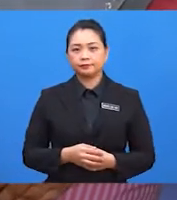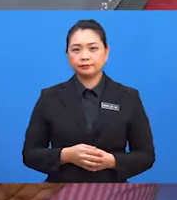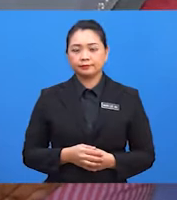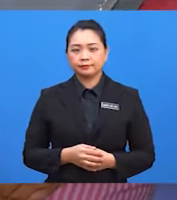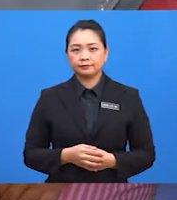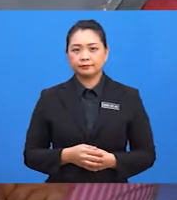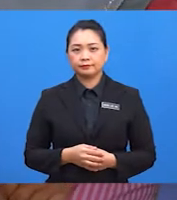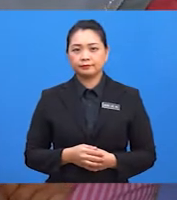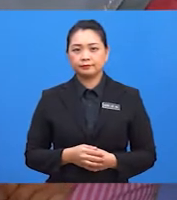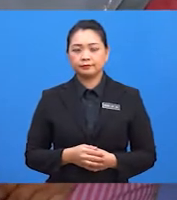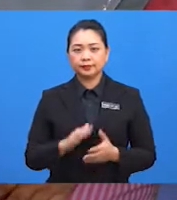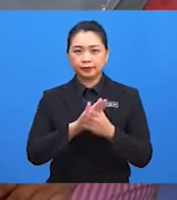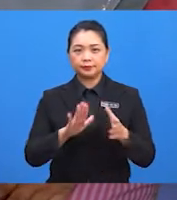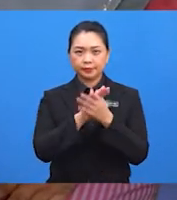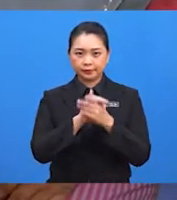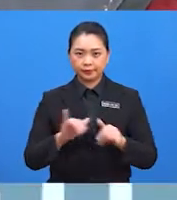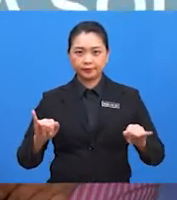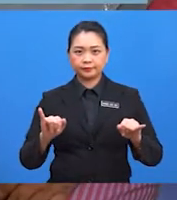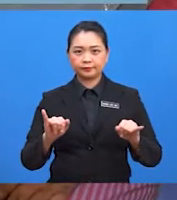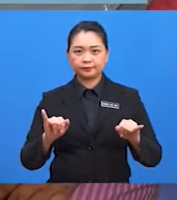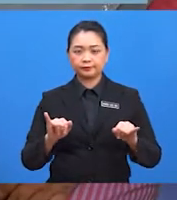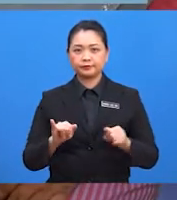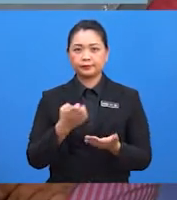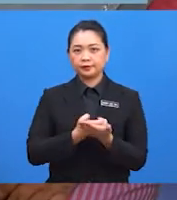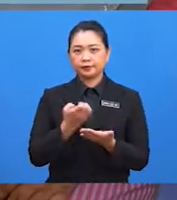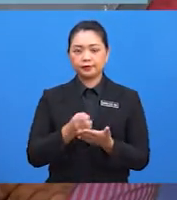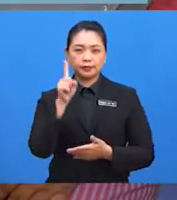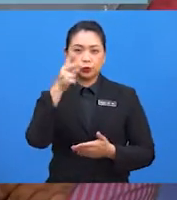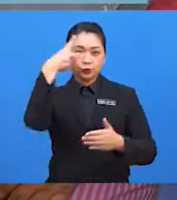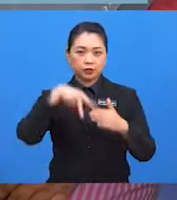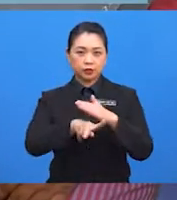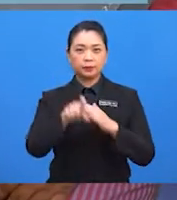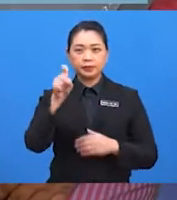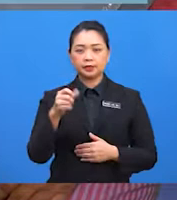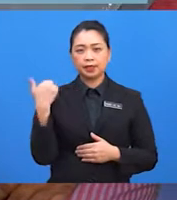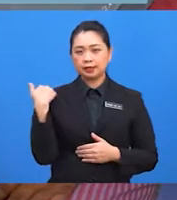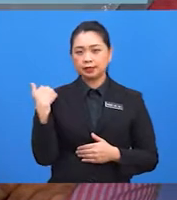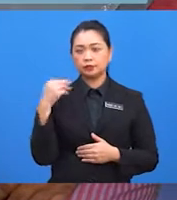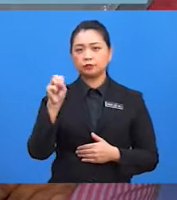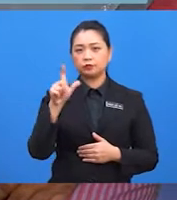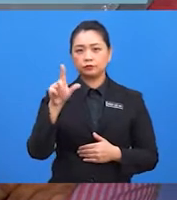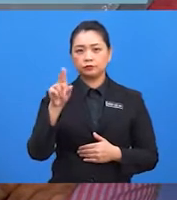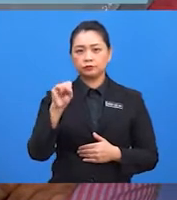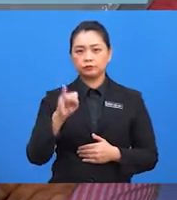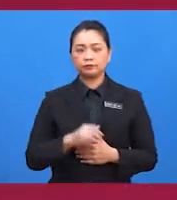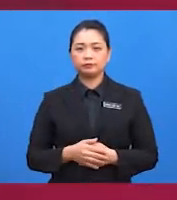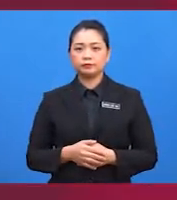wassalamualaikum warahmatullahi dan salam sejahtera. Ekonomi satu visi, pasti ada solusi.